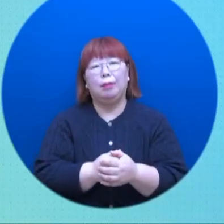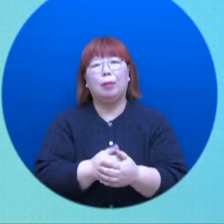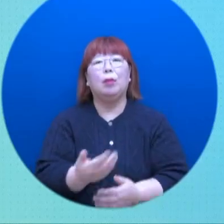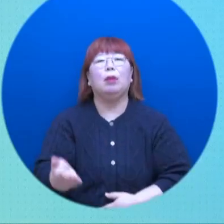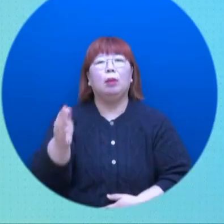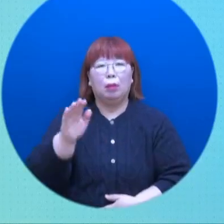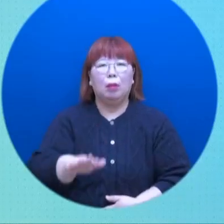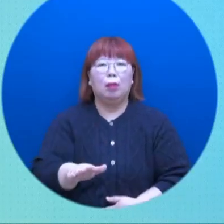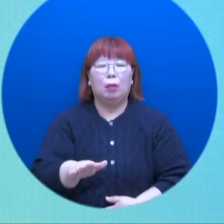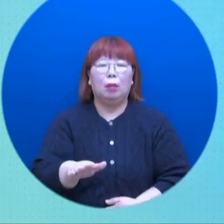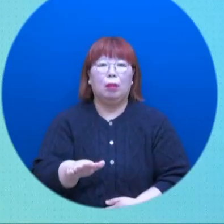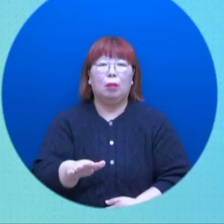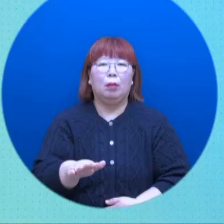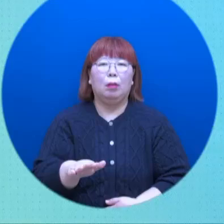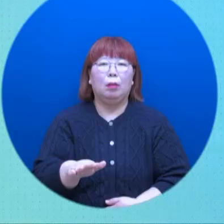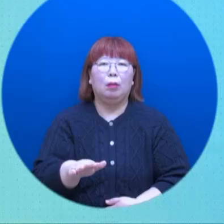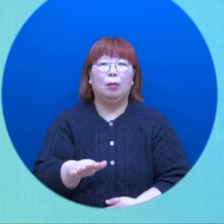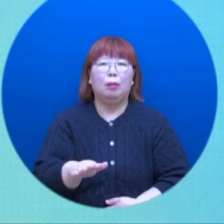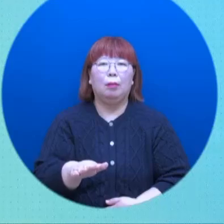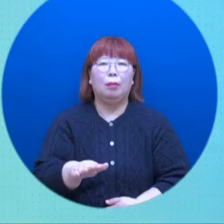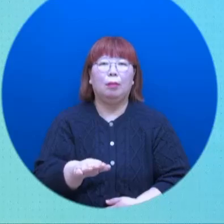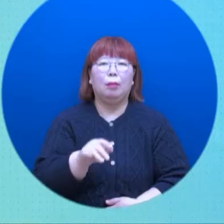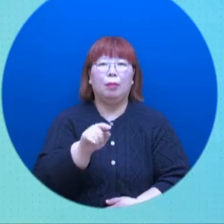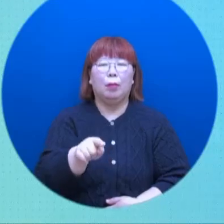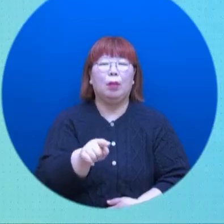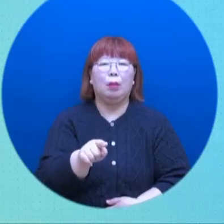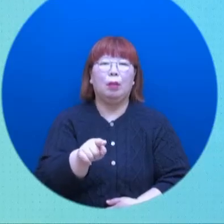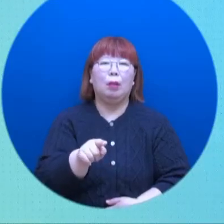그런데 여러분, 이 하나님을